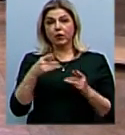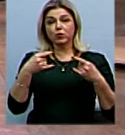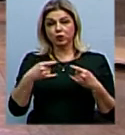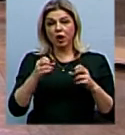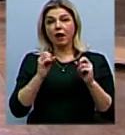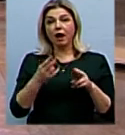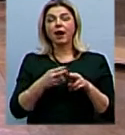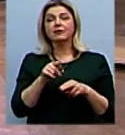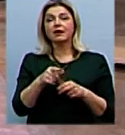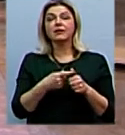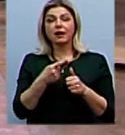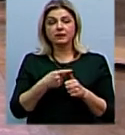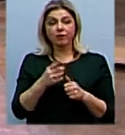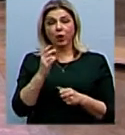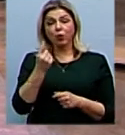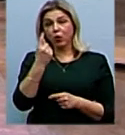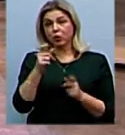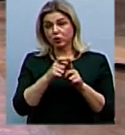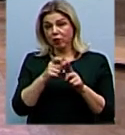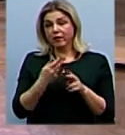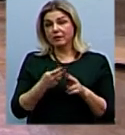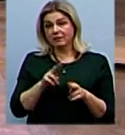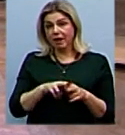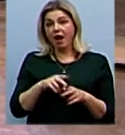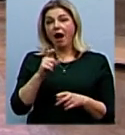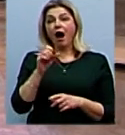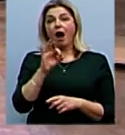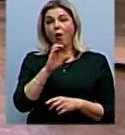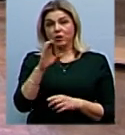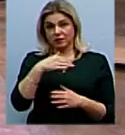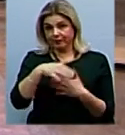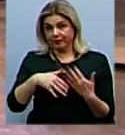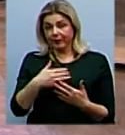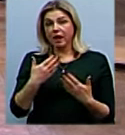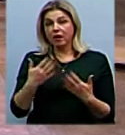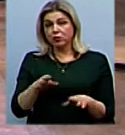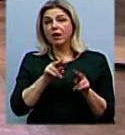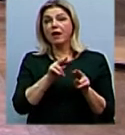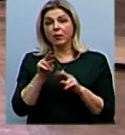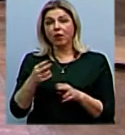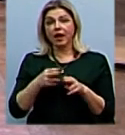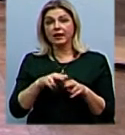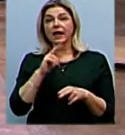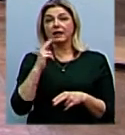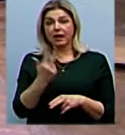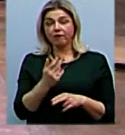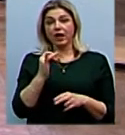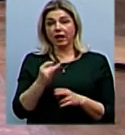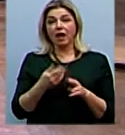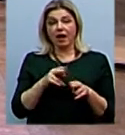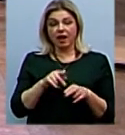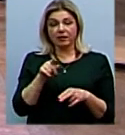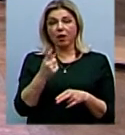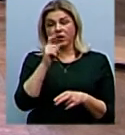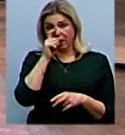одне слово виходить на думку, це хаос, тому що, в принципі, ми це спостерігаємо вже 3 роки, як ця каденція працює, і, на мою думку, це одна